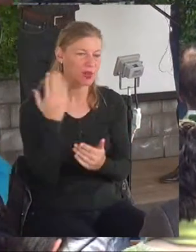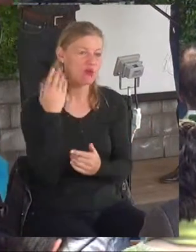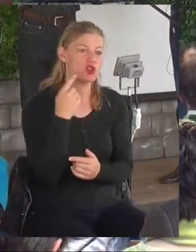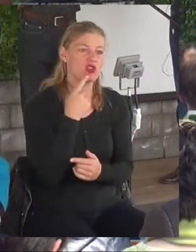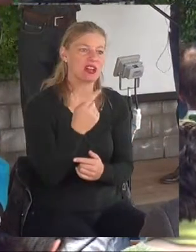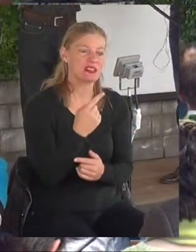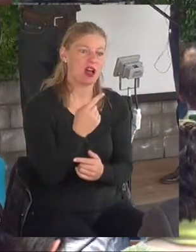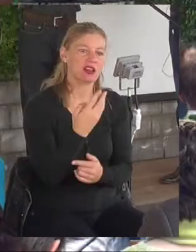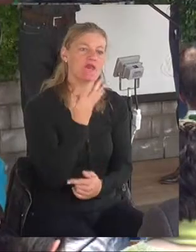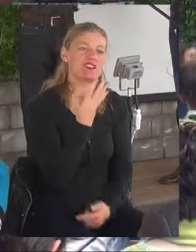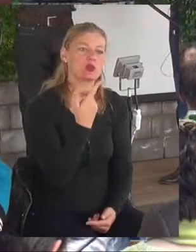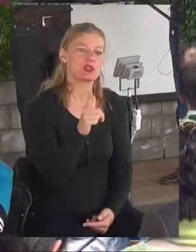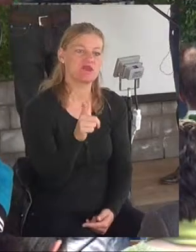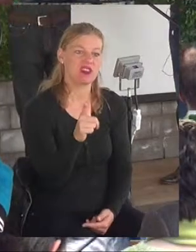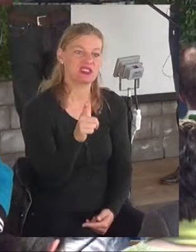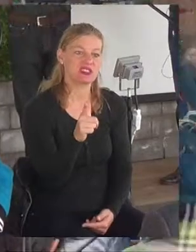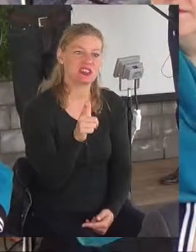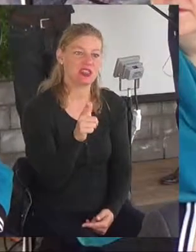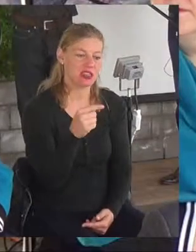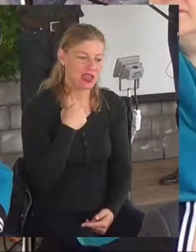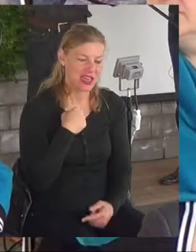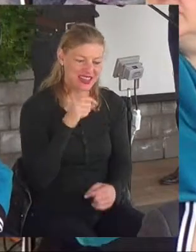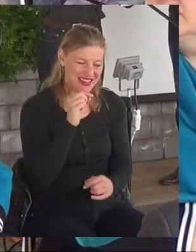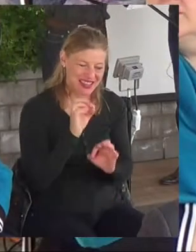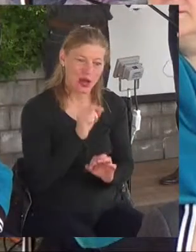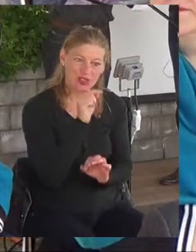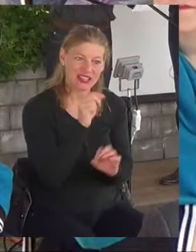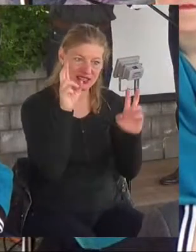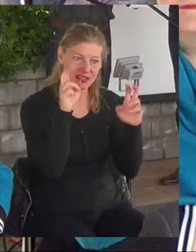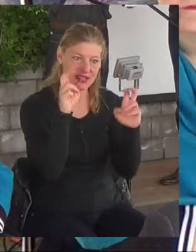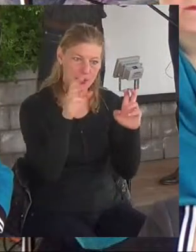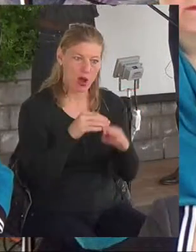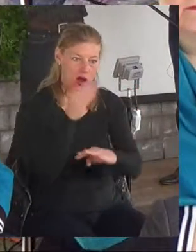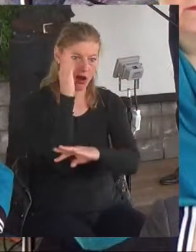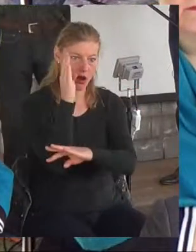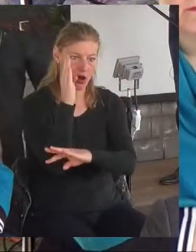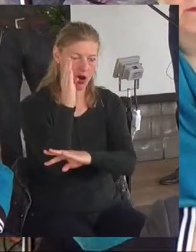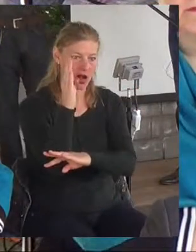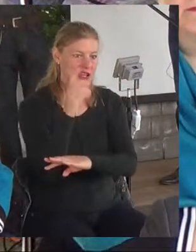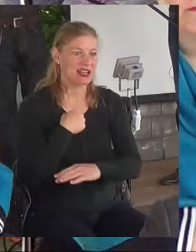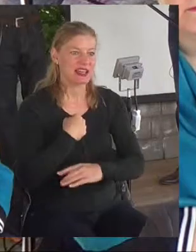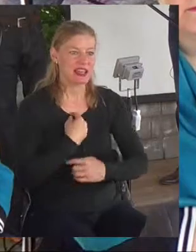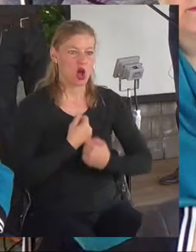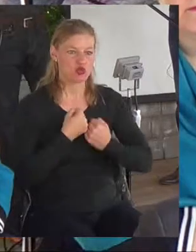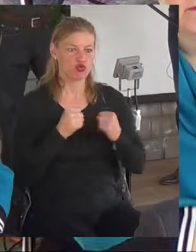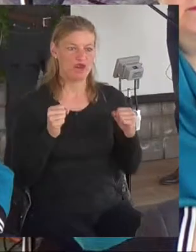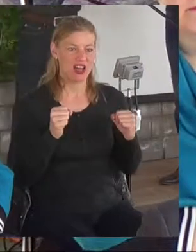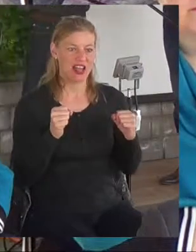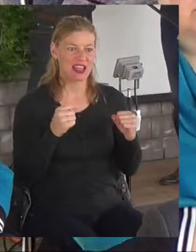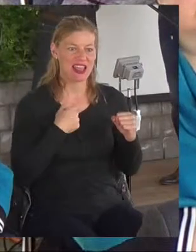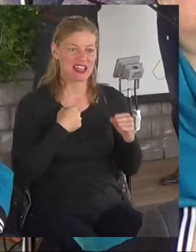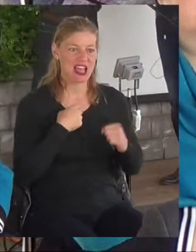gesagt, am 24. genau über dieses Thema als souverän. Ich bin nicht mehr nur Mensch. Ich bin